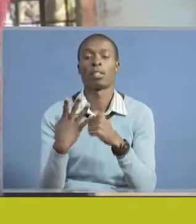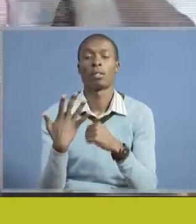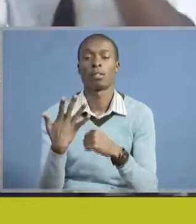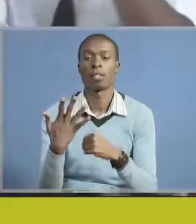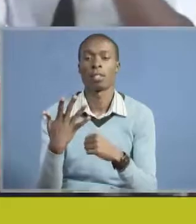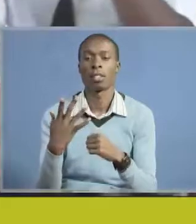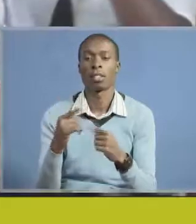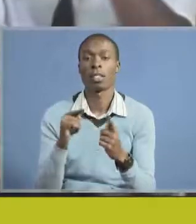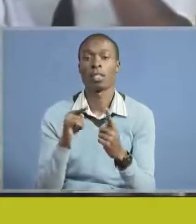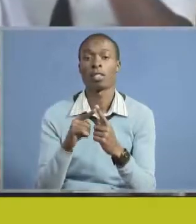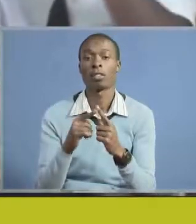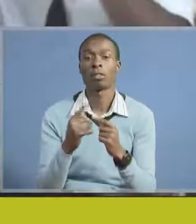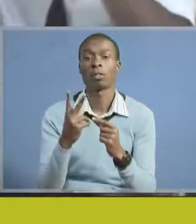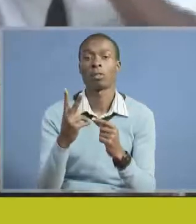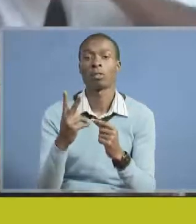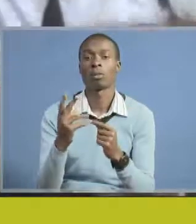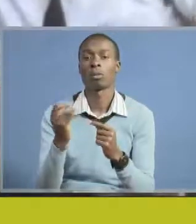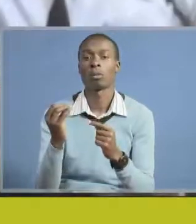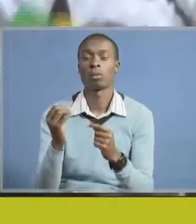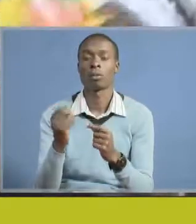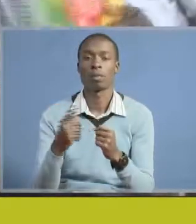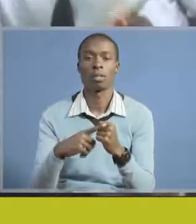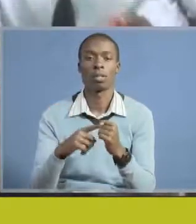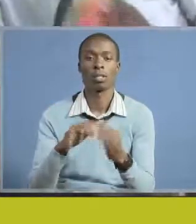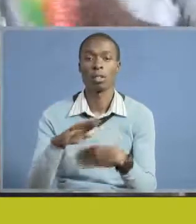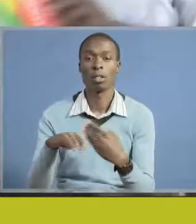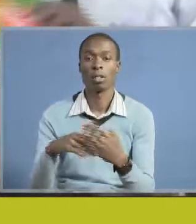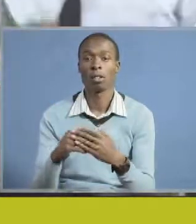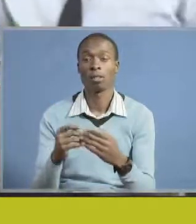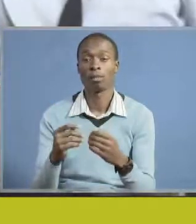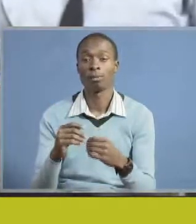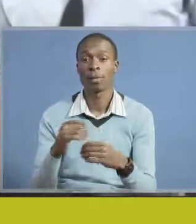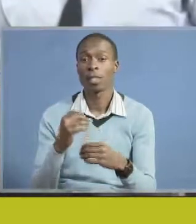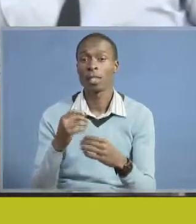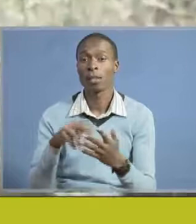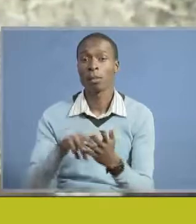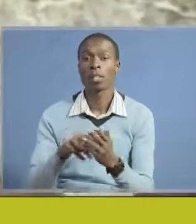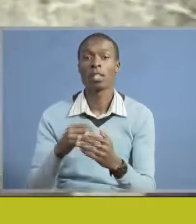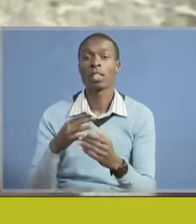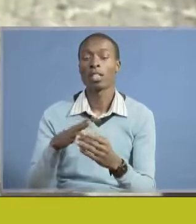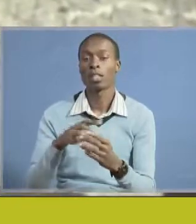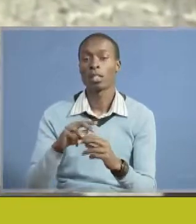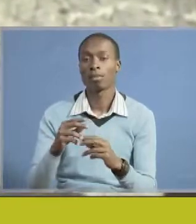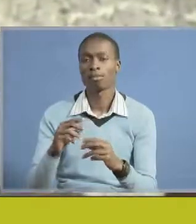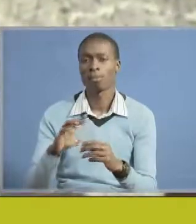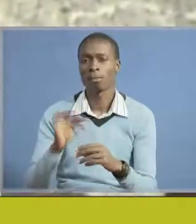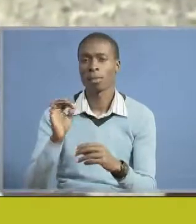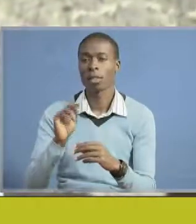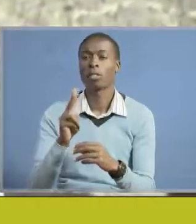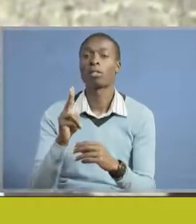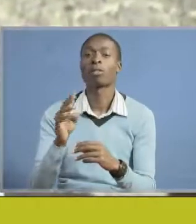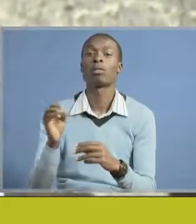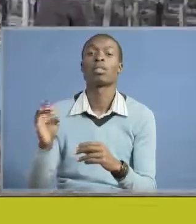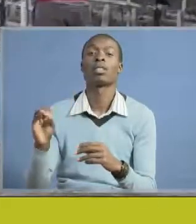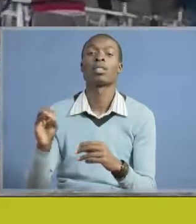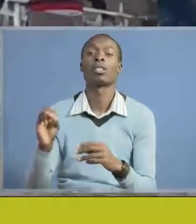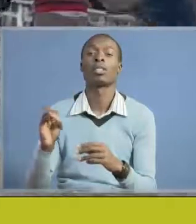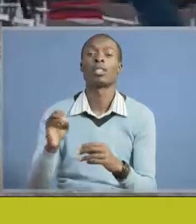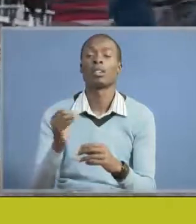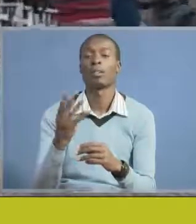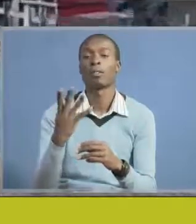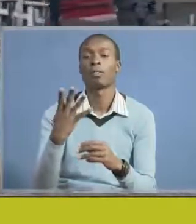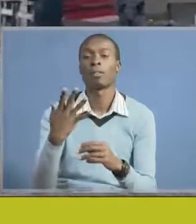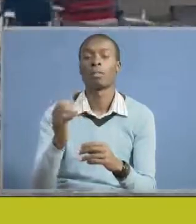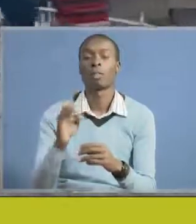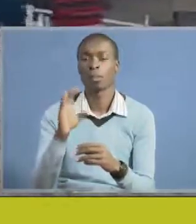2013 hadi 206. Yote tisa kumenikuwa watoto waliopata alama 200 kwenda juu ni asilimia 50